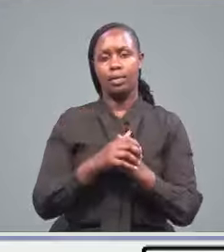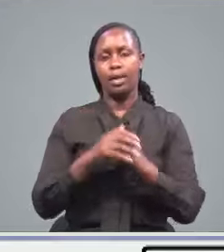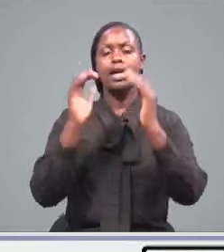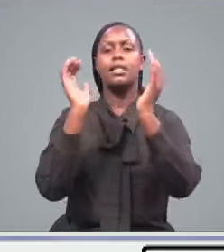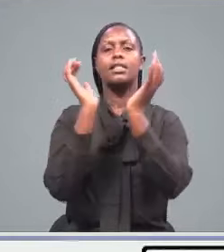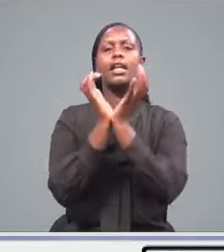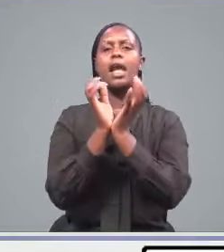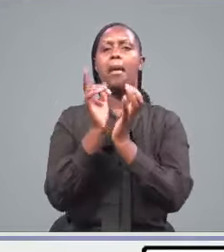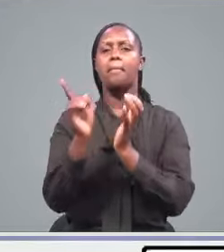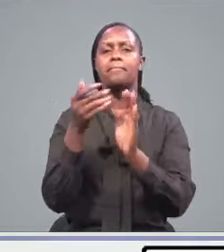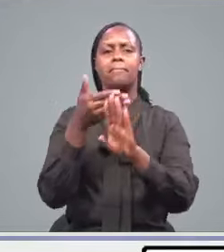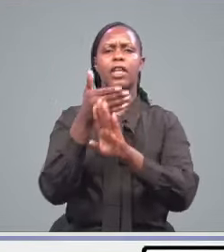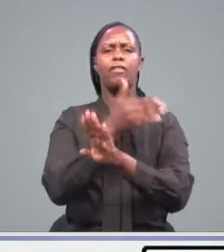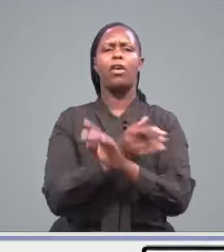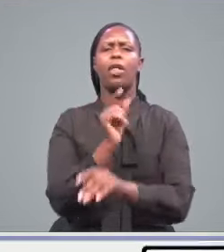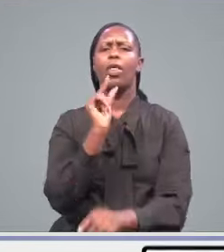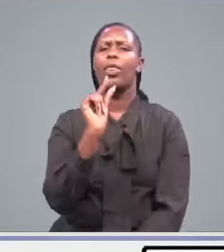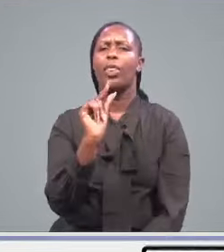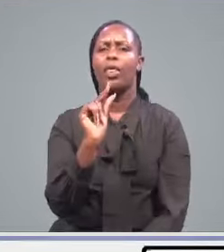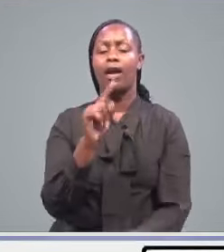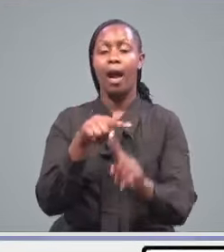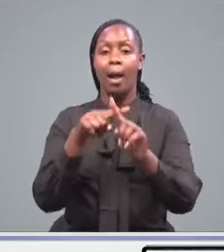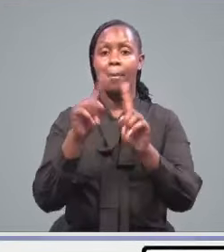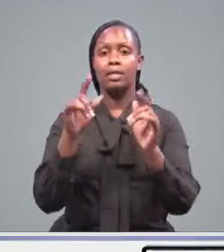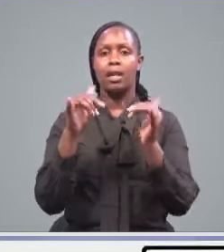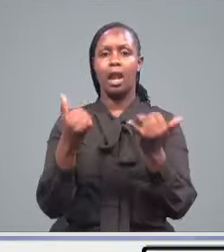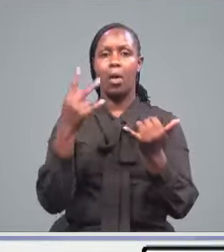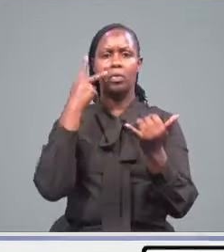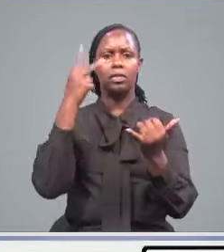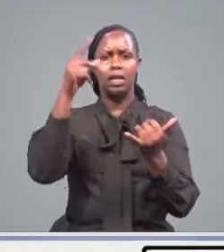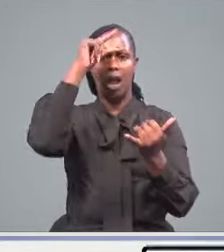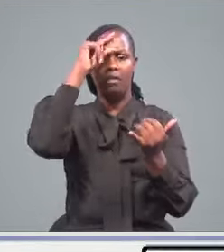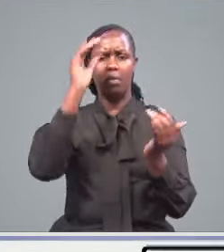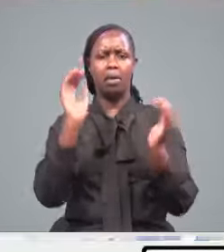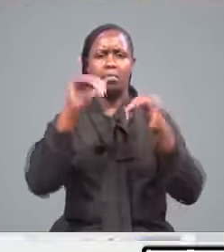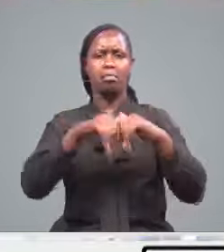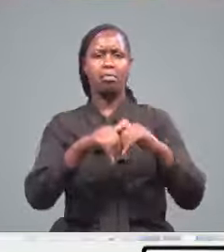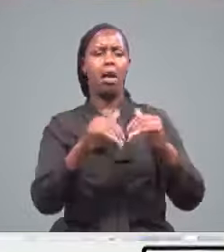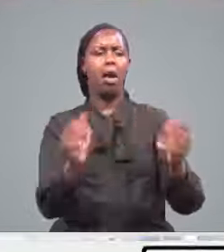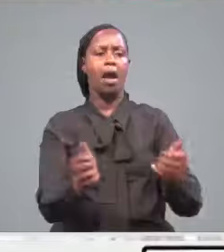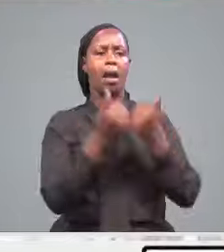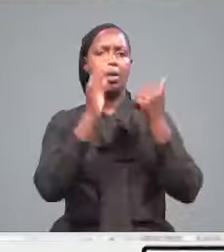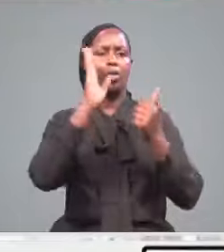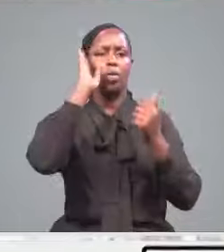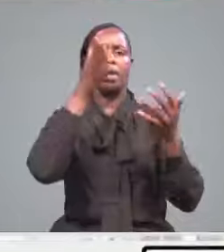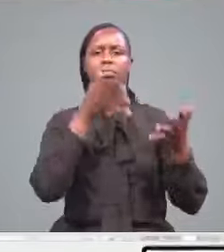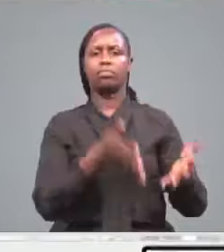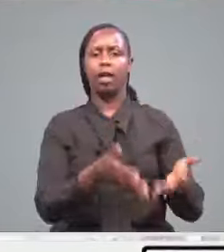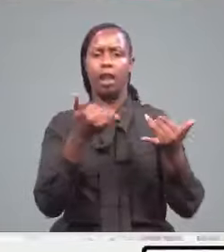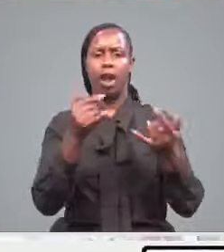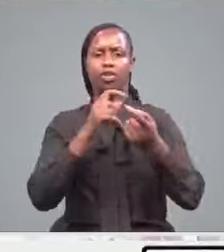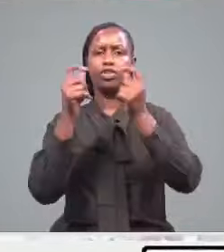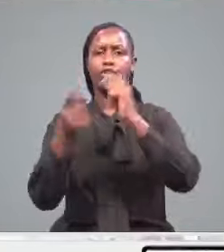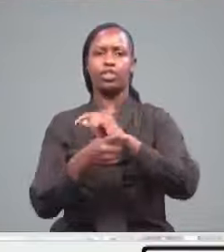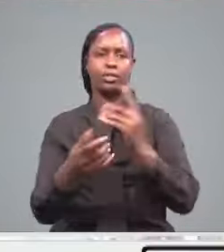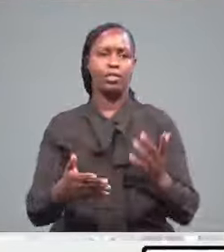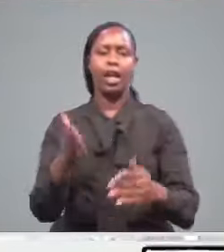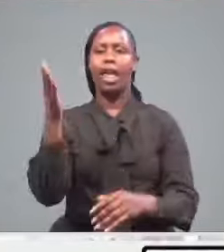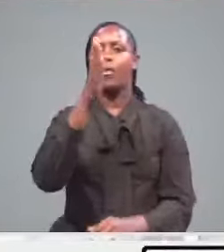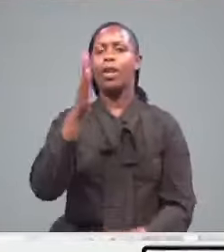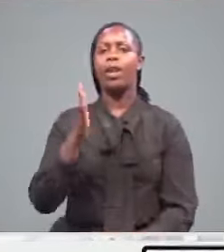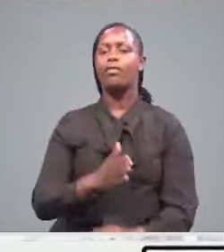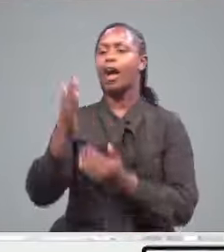nafasi ndogo, lakini kwa sababu ya sherehe kuletwa huku tunaona imejengwa, imekamilika. Sikuwa tutegemei kama itakuwa hivi, lakini